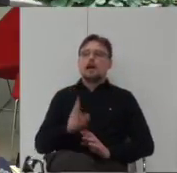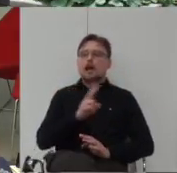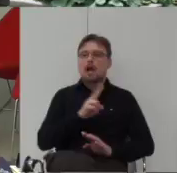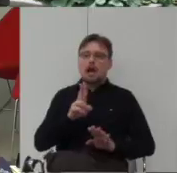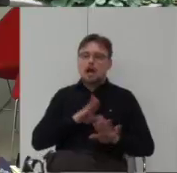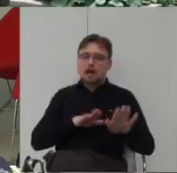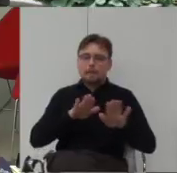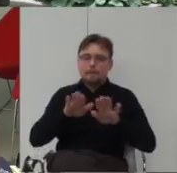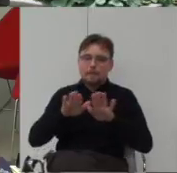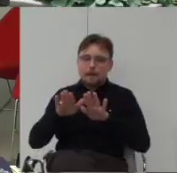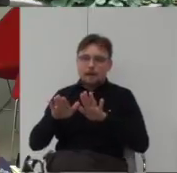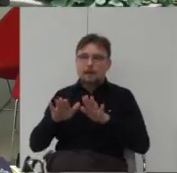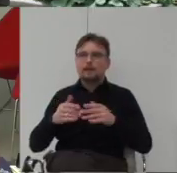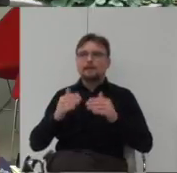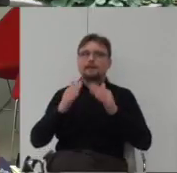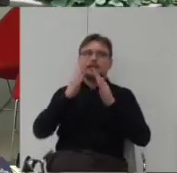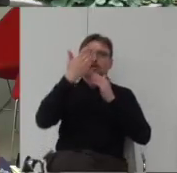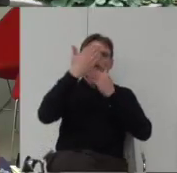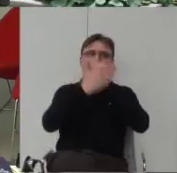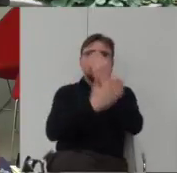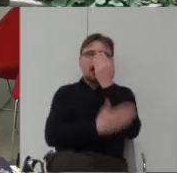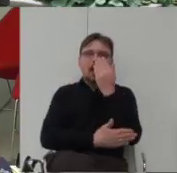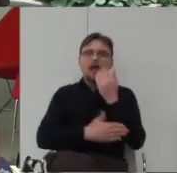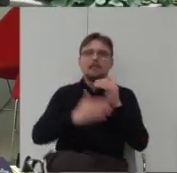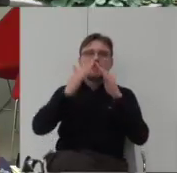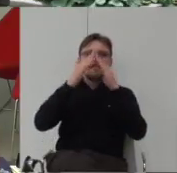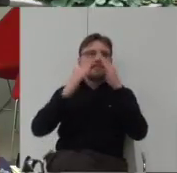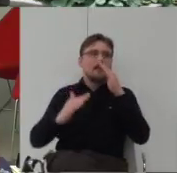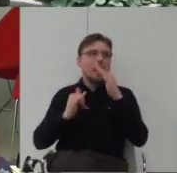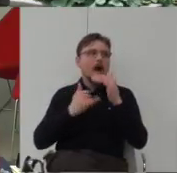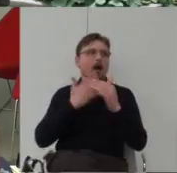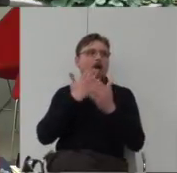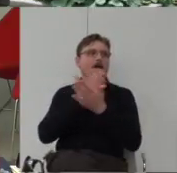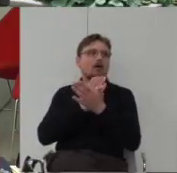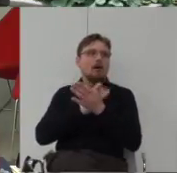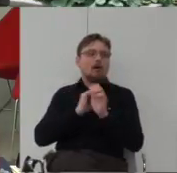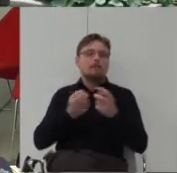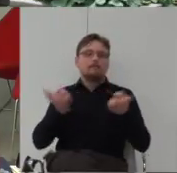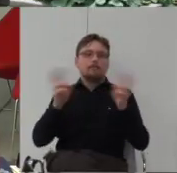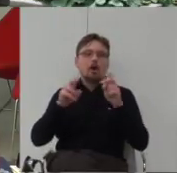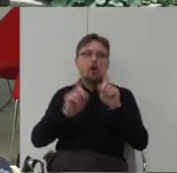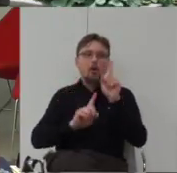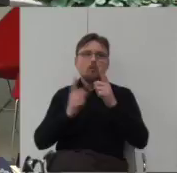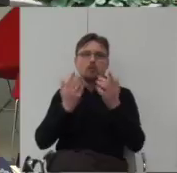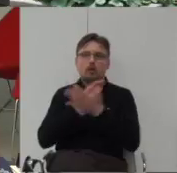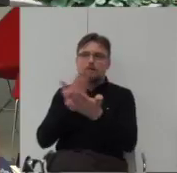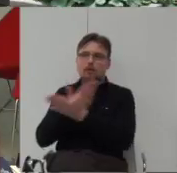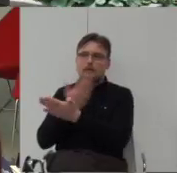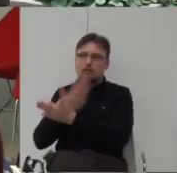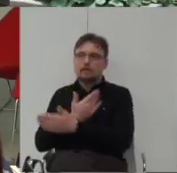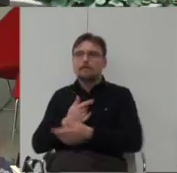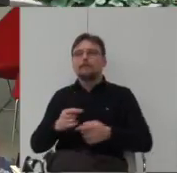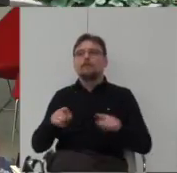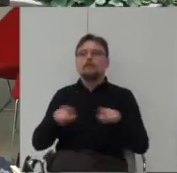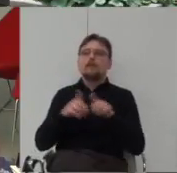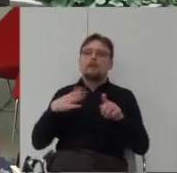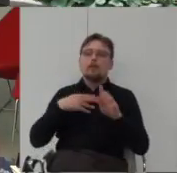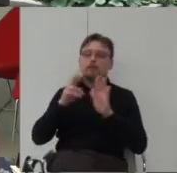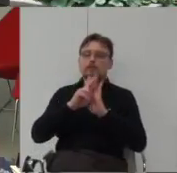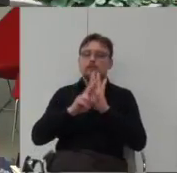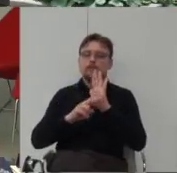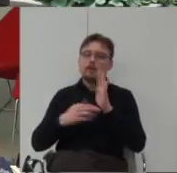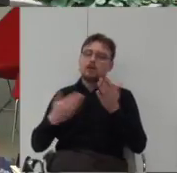każde możliwe skrawki, ściany, dachy, jakieś nieużytki. Przy czym wprowadzono różne ułatwienia dla